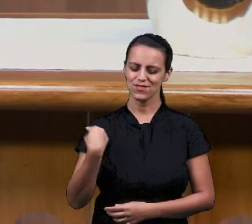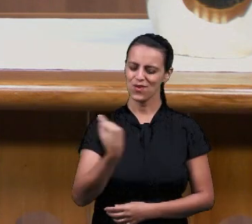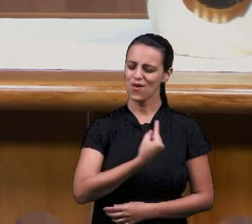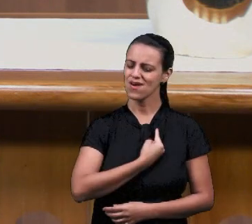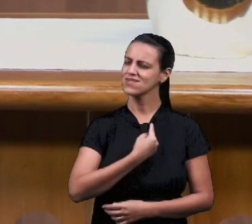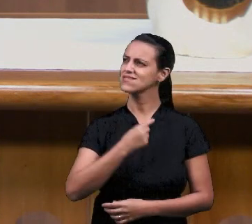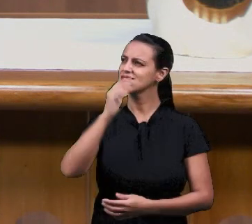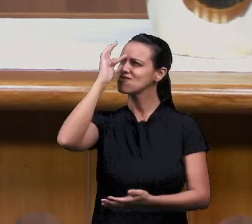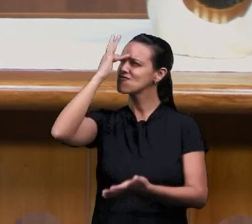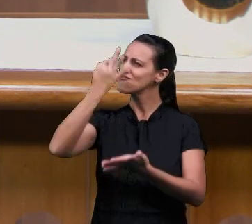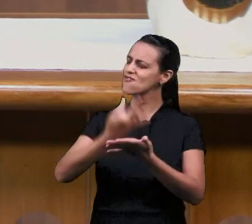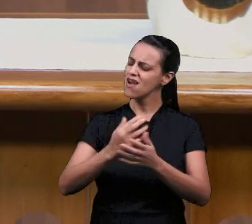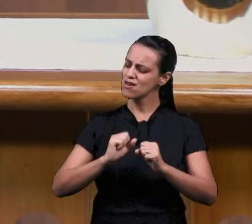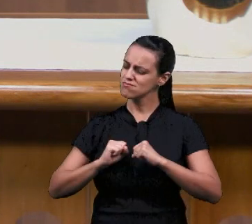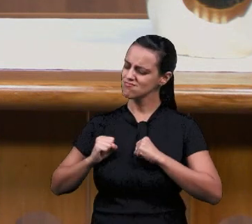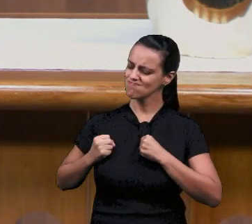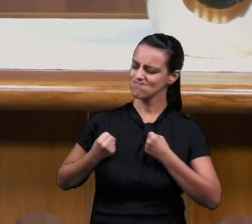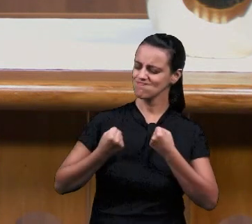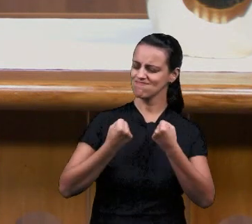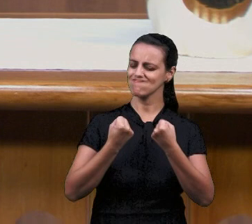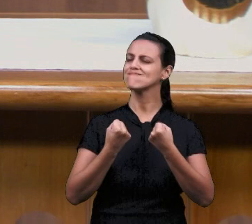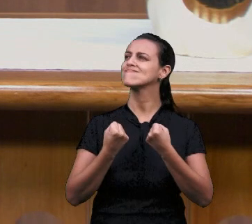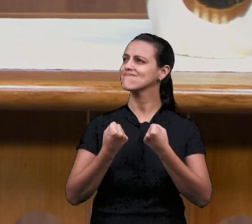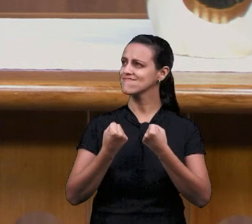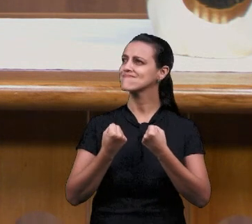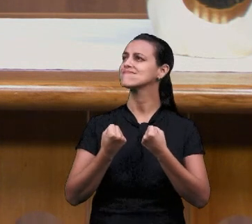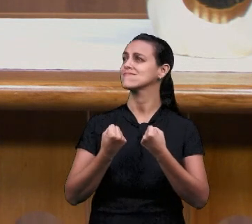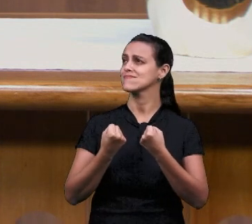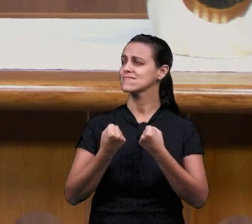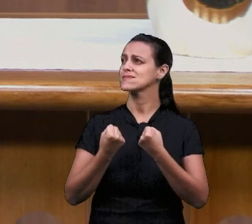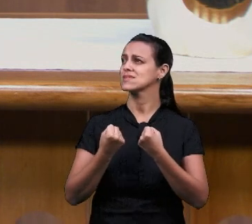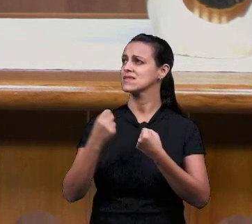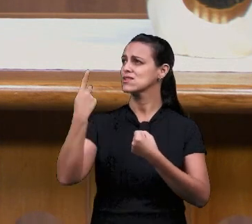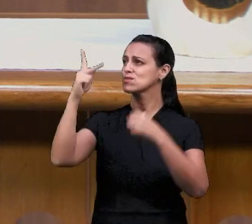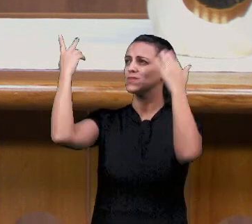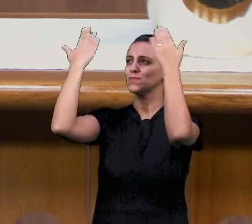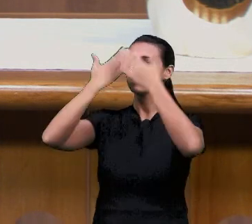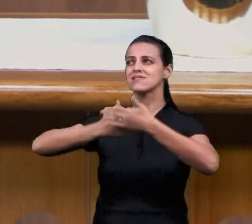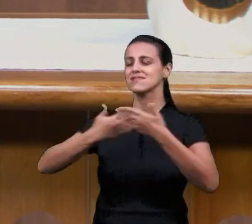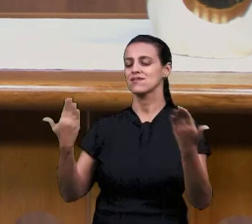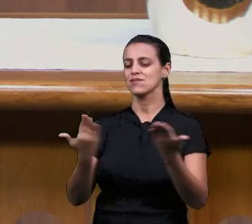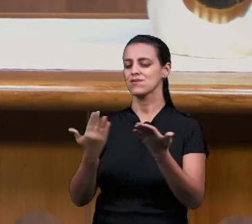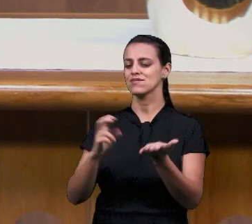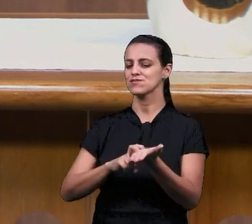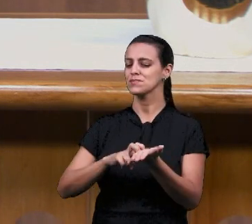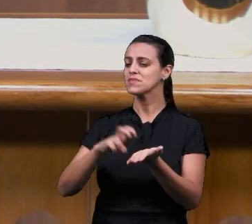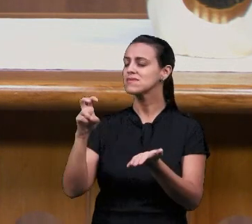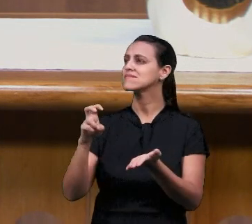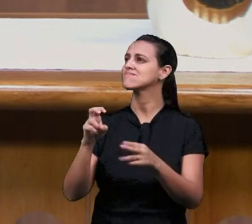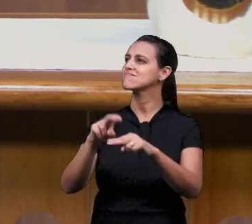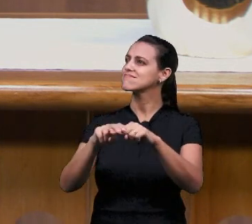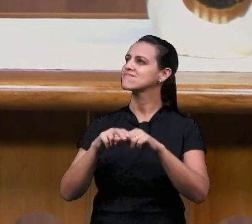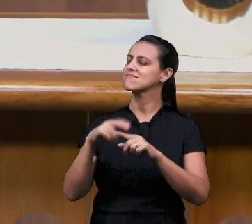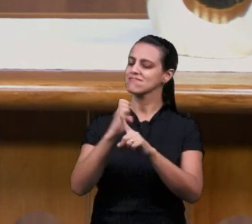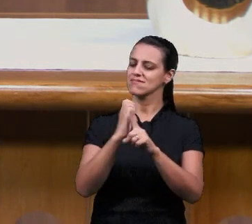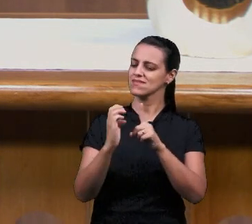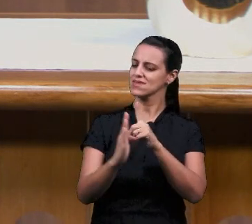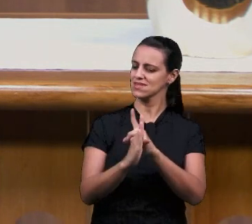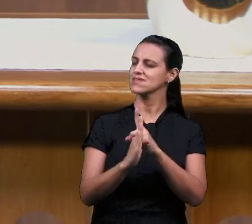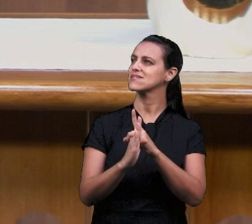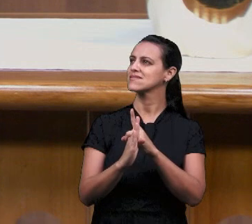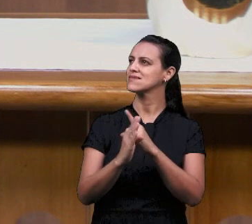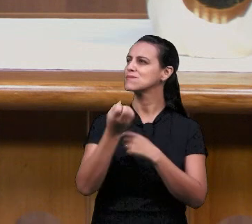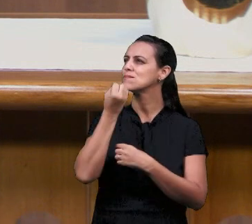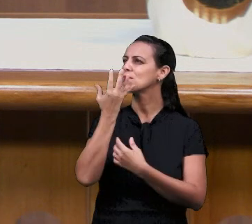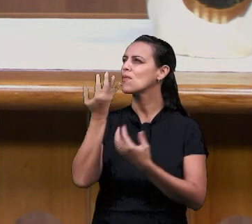enrichi notre foi et a fortifié notre foi dans ta présence ce matin à travers cette école biblique dominicale. Béni soit